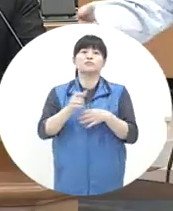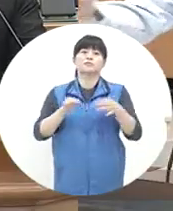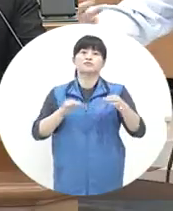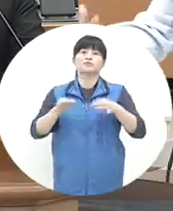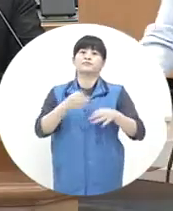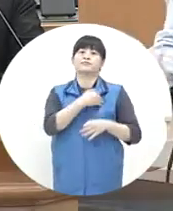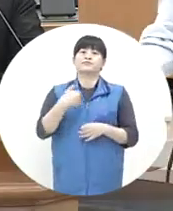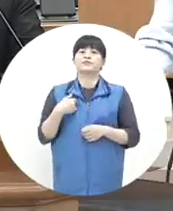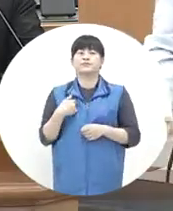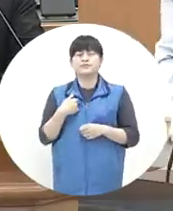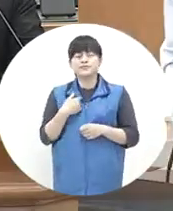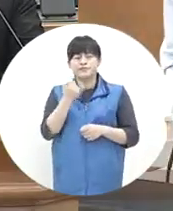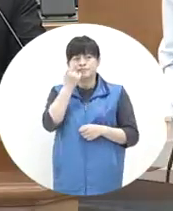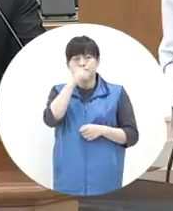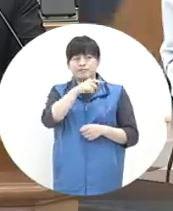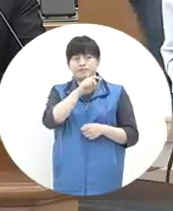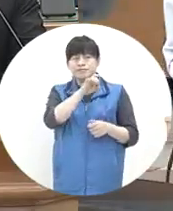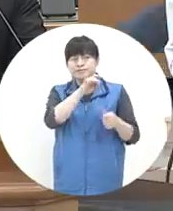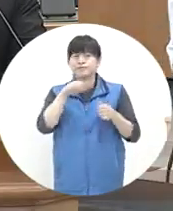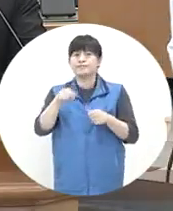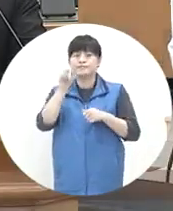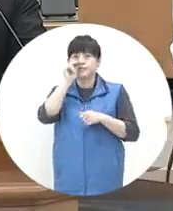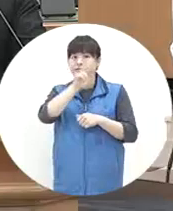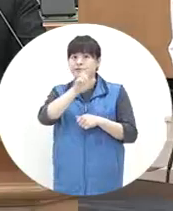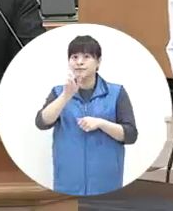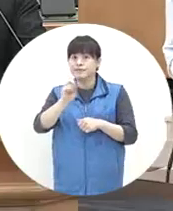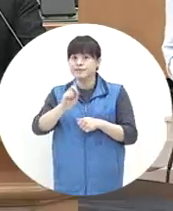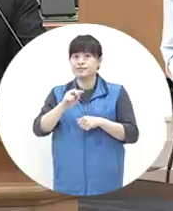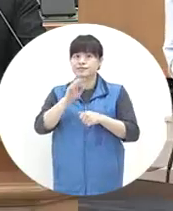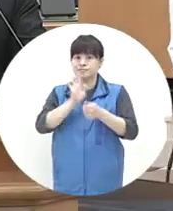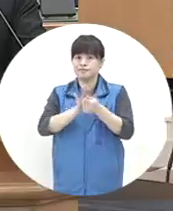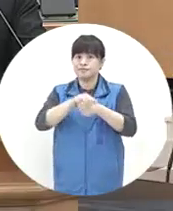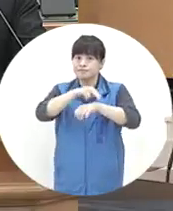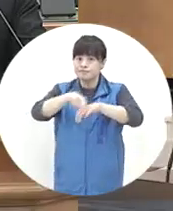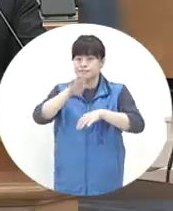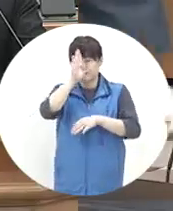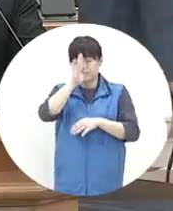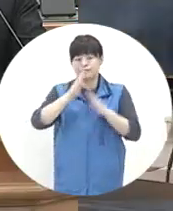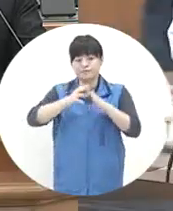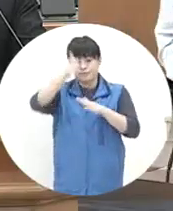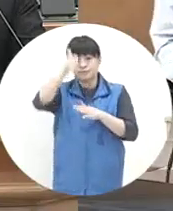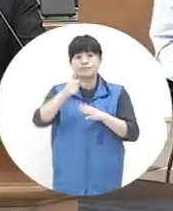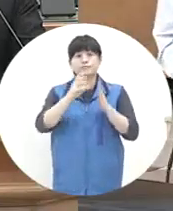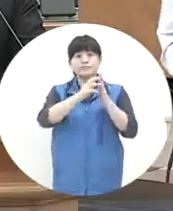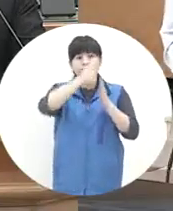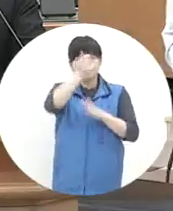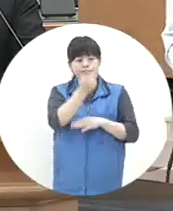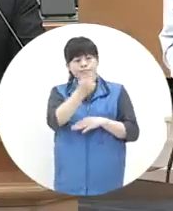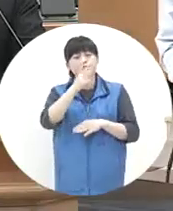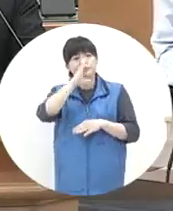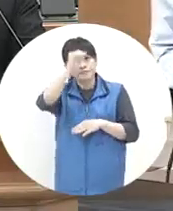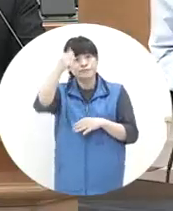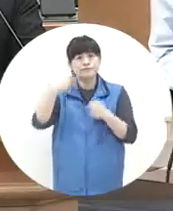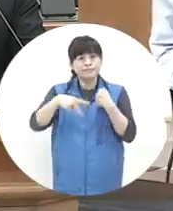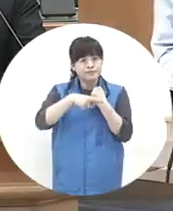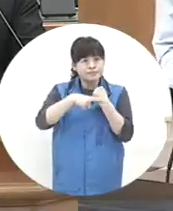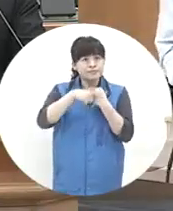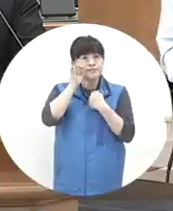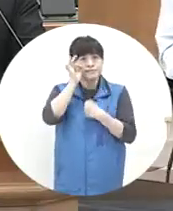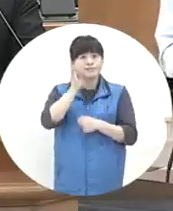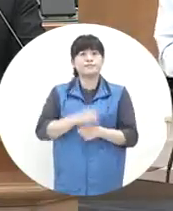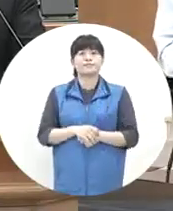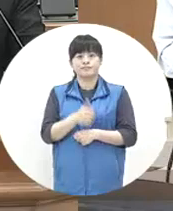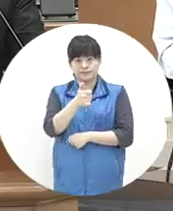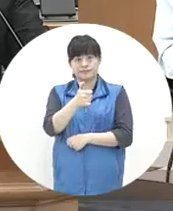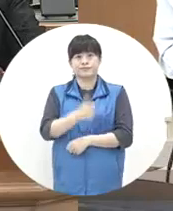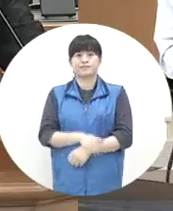哦、是不是用一些特色的方式来去处理齁、哦、啊这个请市长跟我们局长齁、哦、再回去研究一下齁、哦、谢谢。